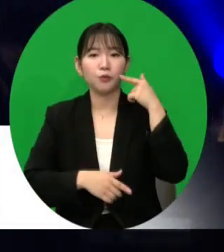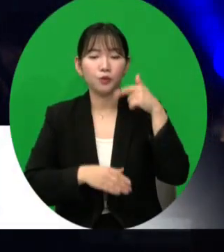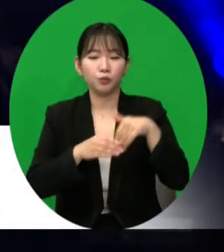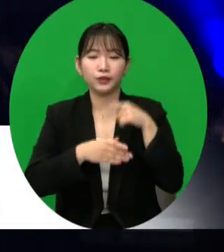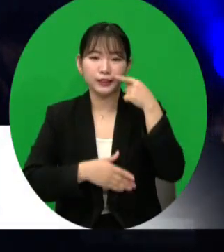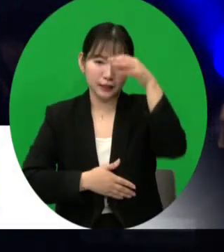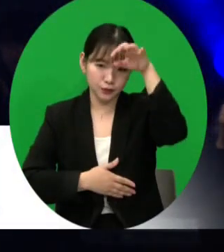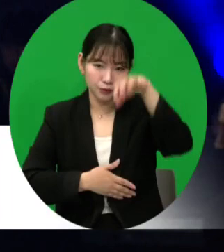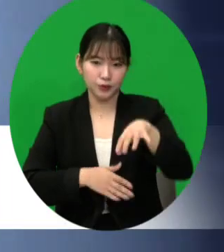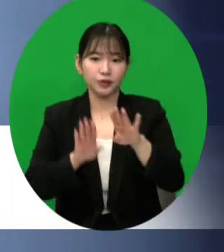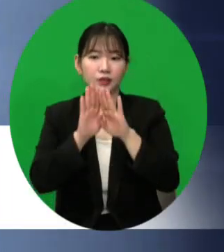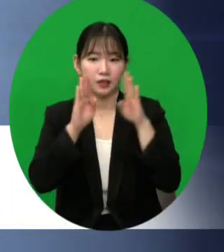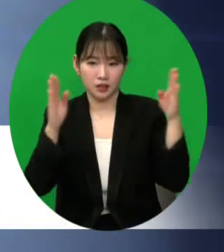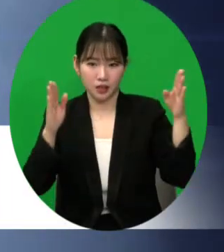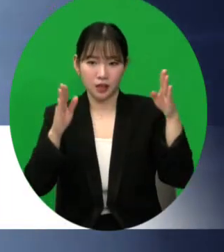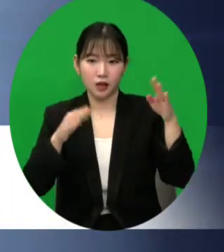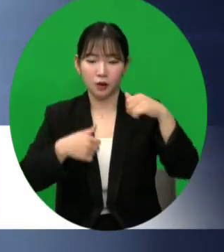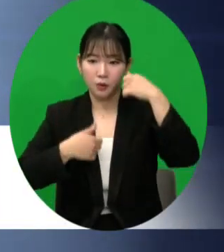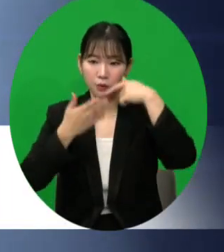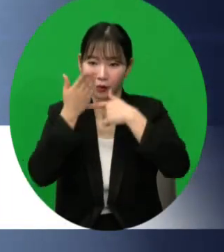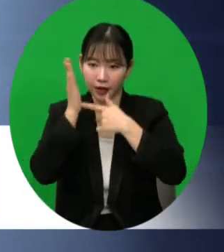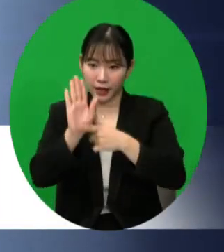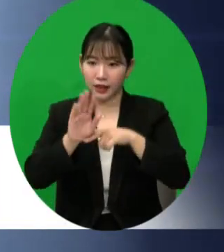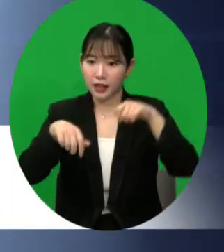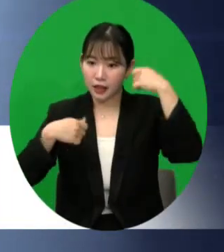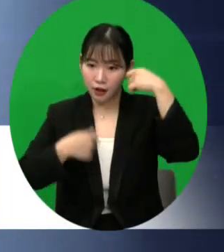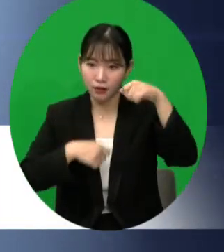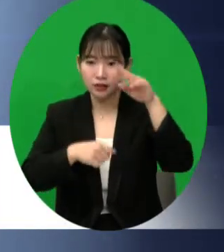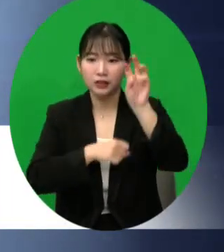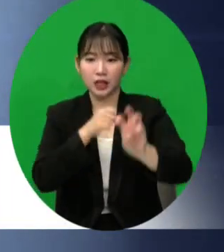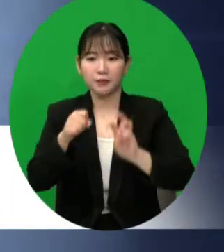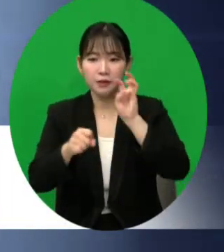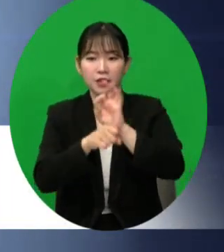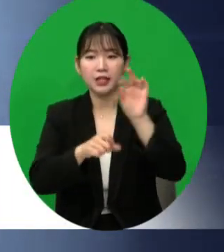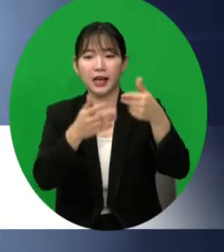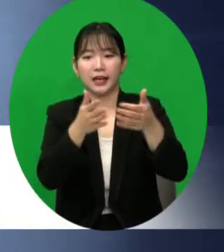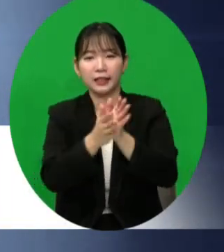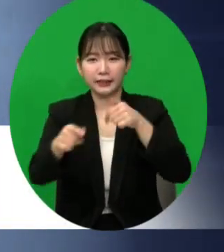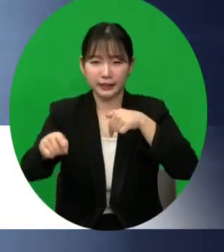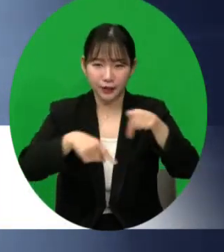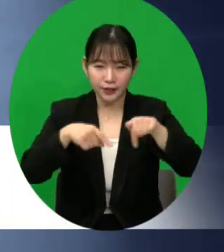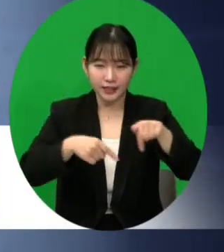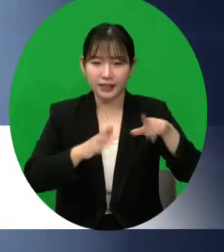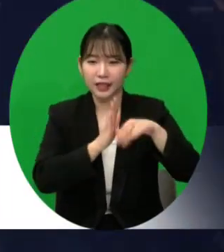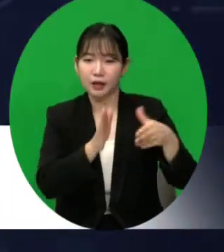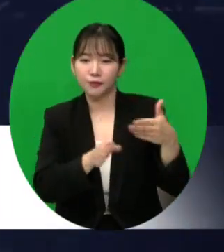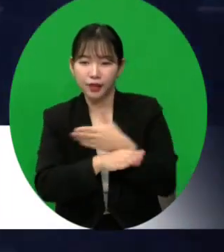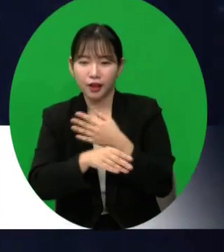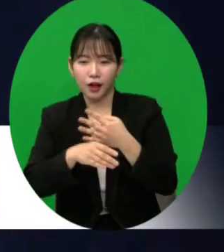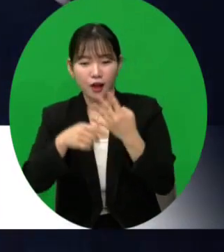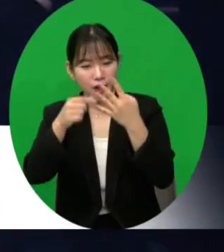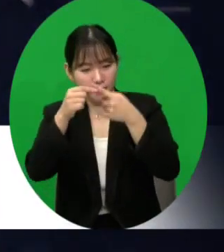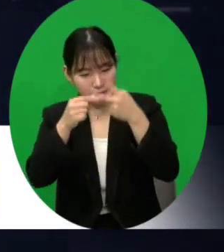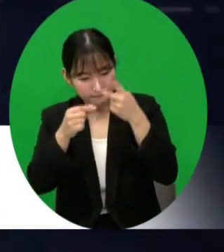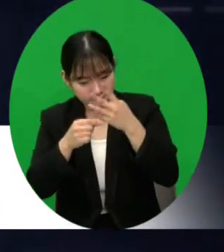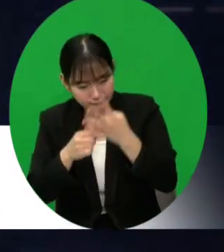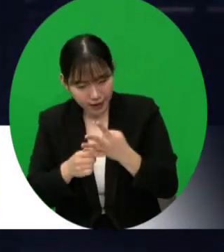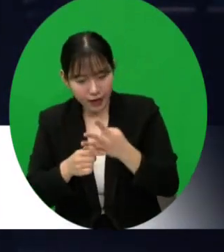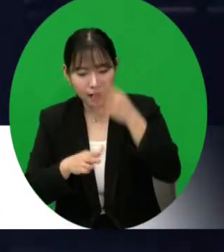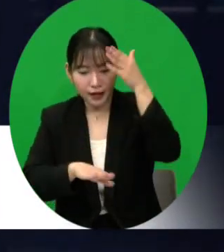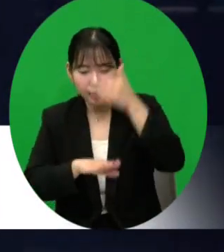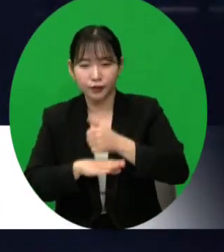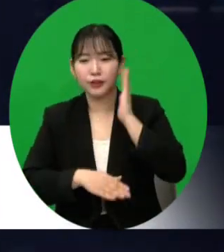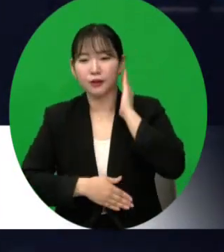회관에서 열렸습니다 공개된 뮤지컬은 30년 야당 정치인의 길부터 사수 끝에 대통령의 당선도